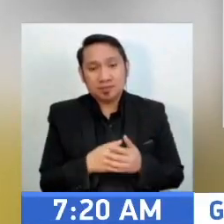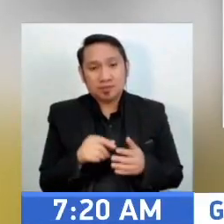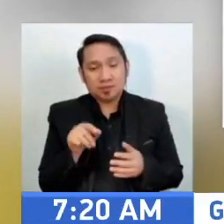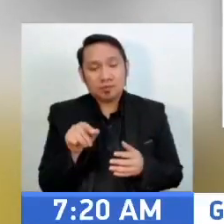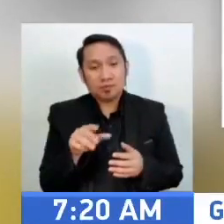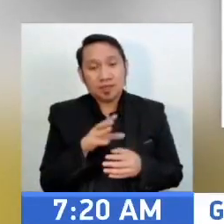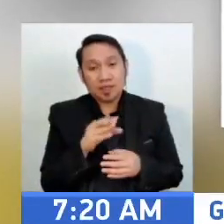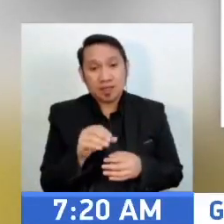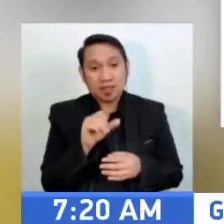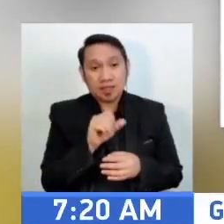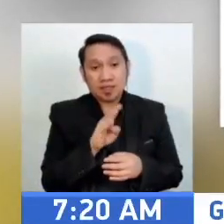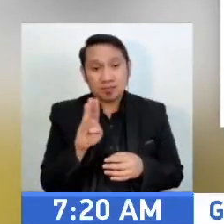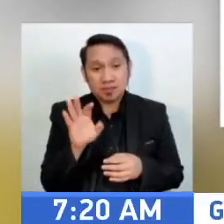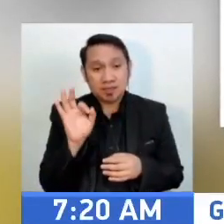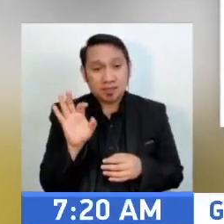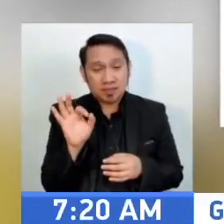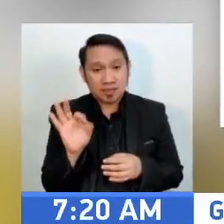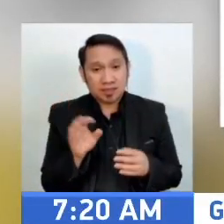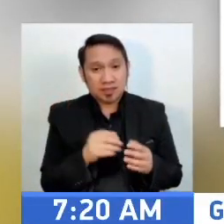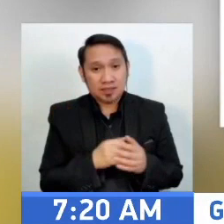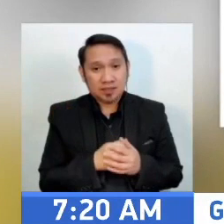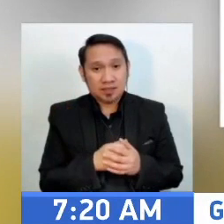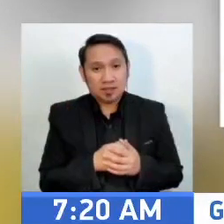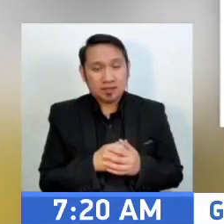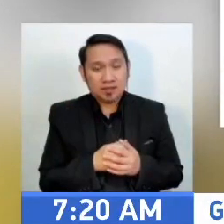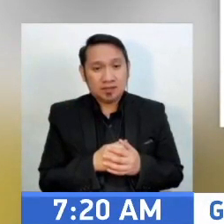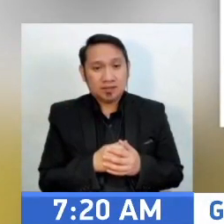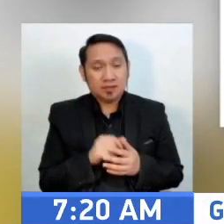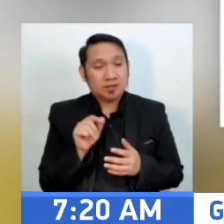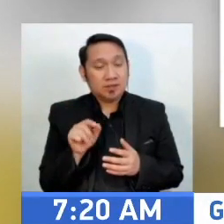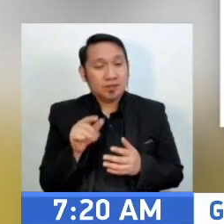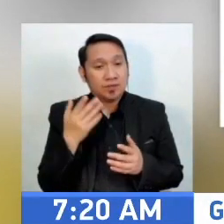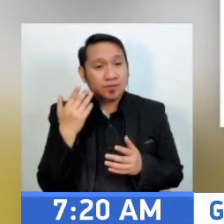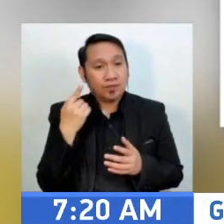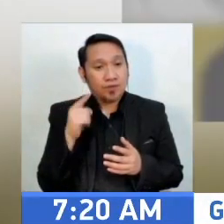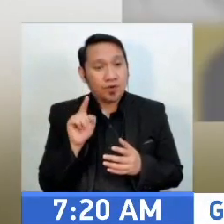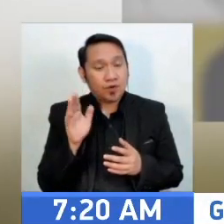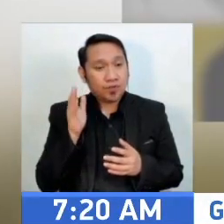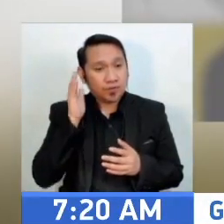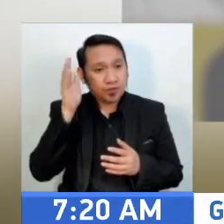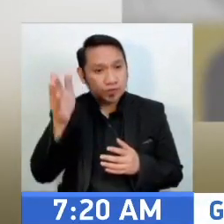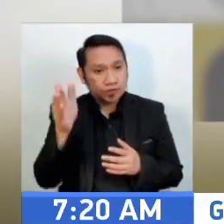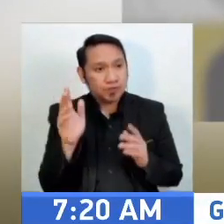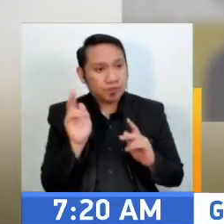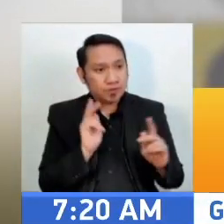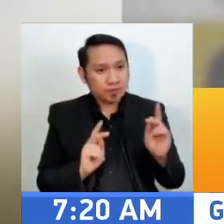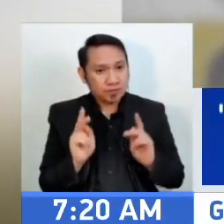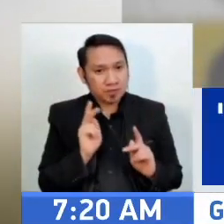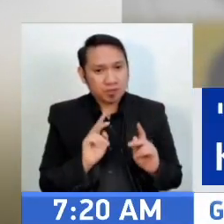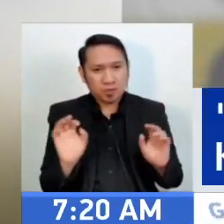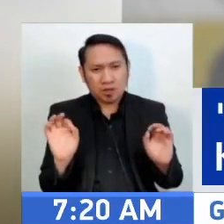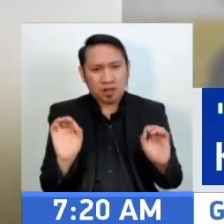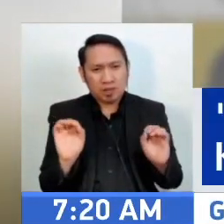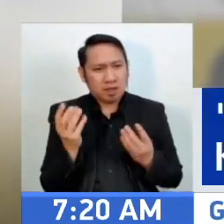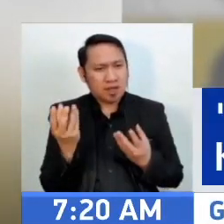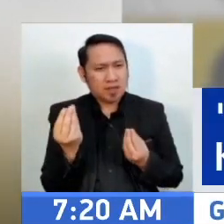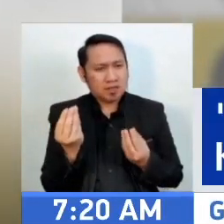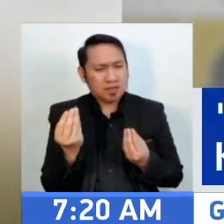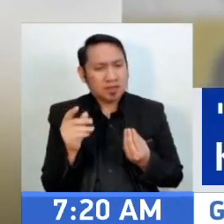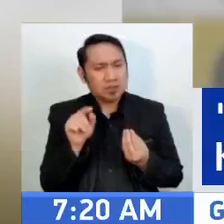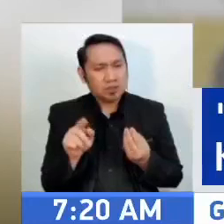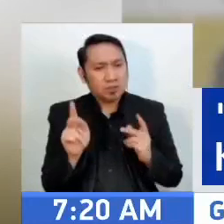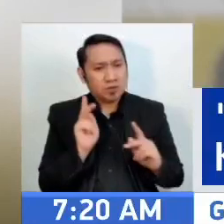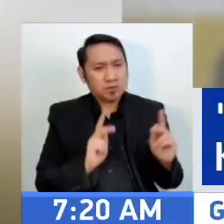o tinatawag na Mahalima ng fans para sa kanilang future performances. Wala pang update tungkol sa concert nila sa Japan sa December